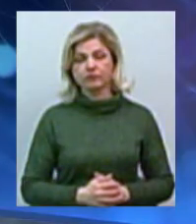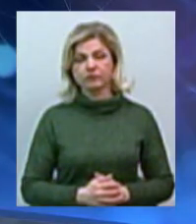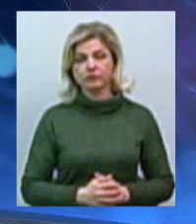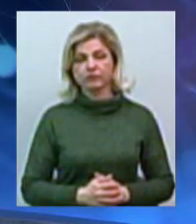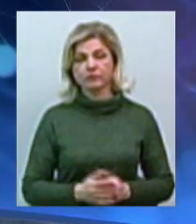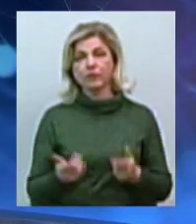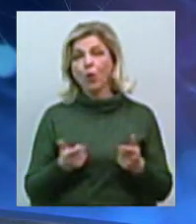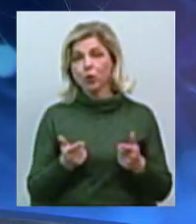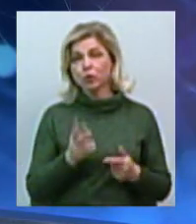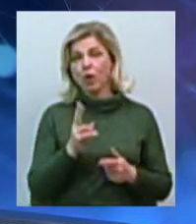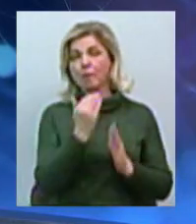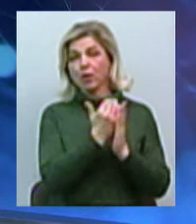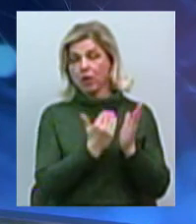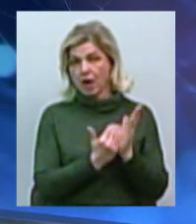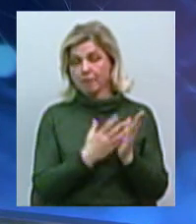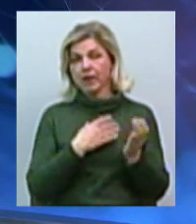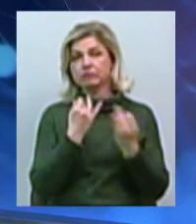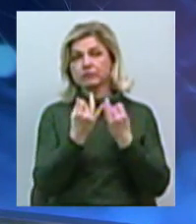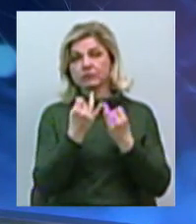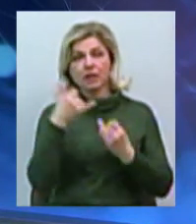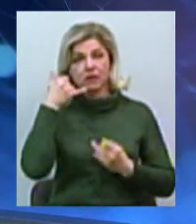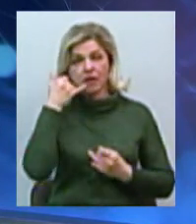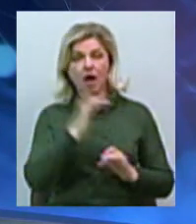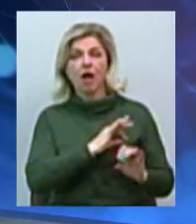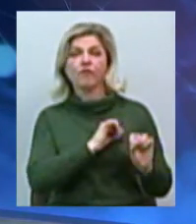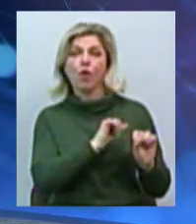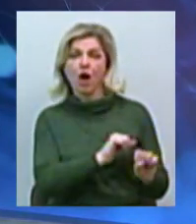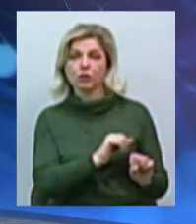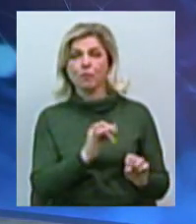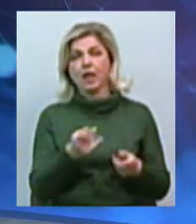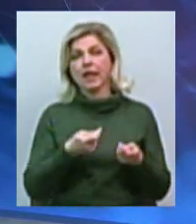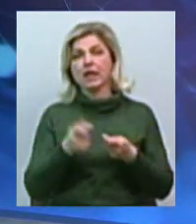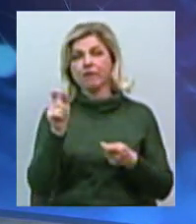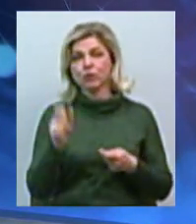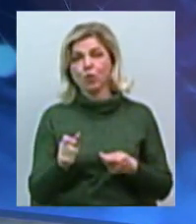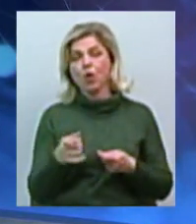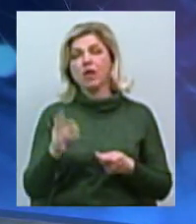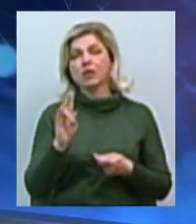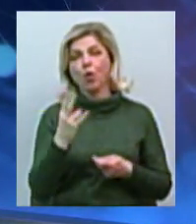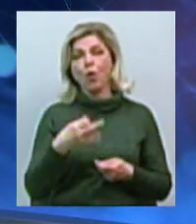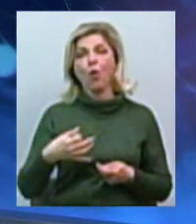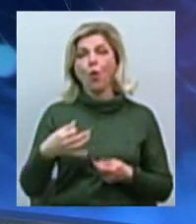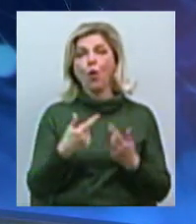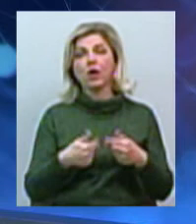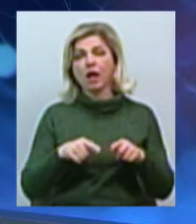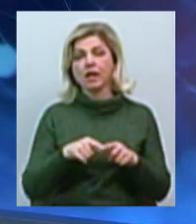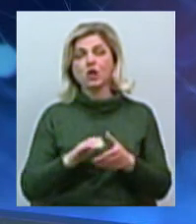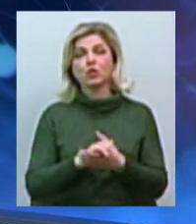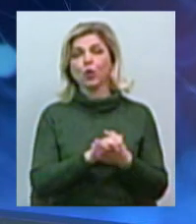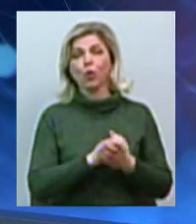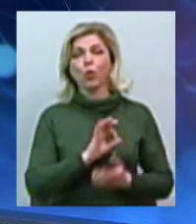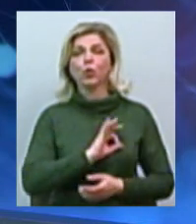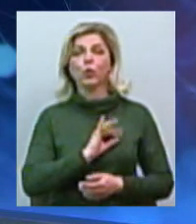Угу. Готуючись до програми, ми поспілкувалися телефоном з адвокатом і керівником Миколаївської обласної організації Союзу юристів України